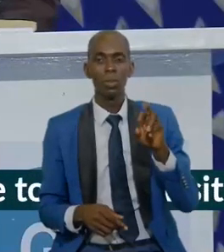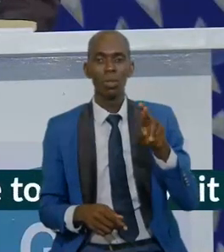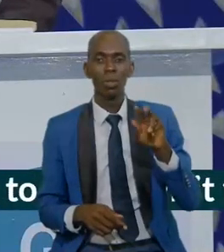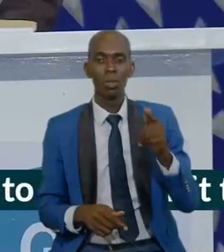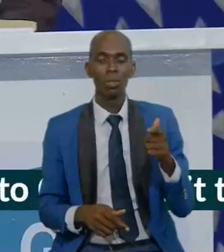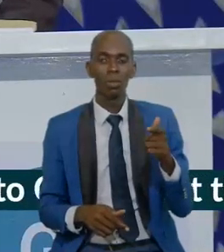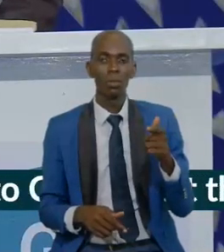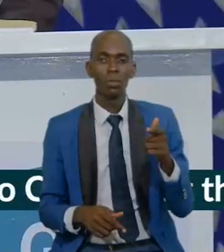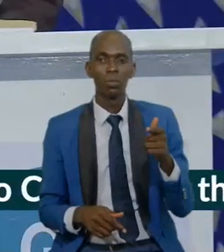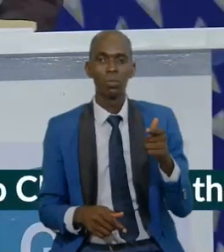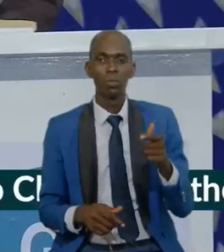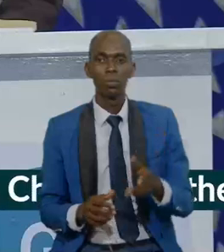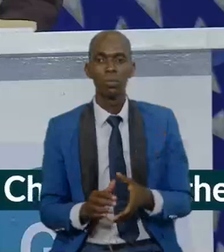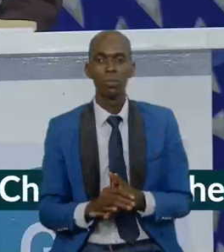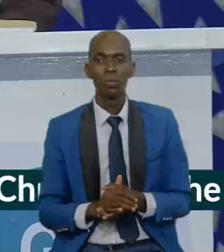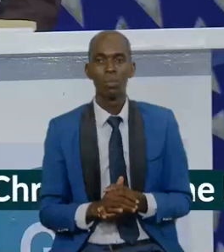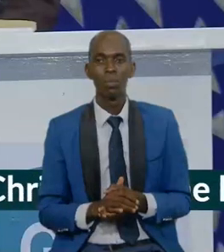gckhq.org.